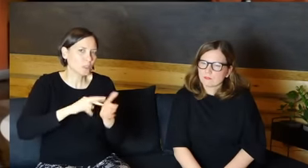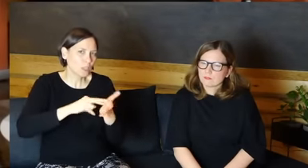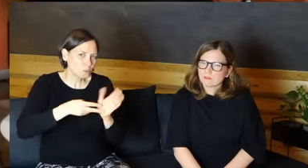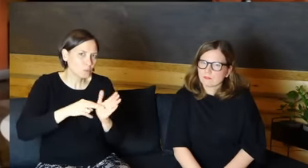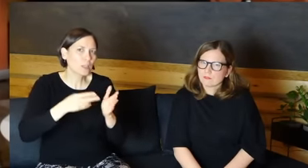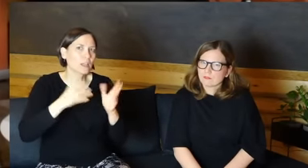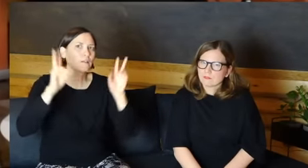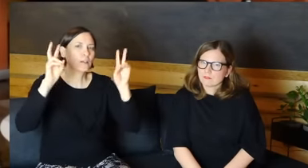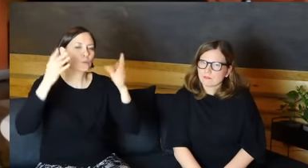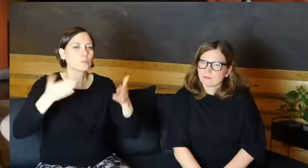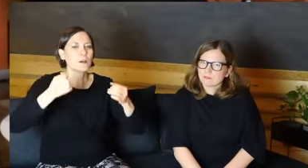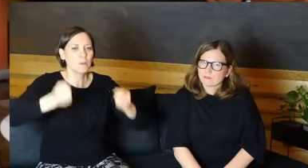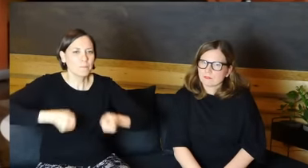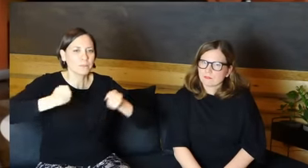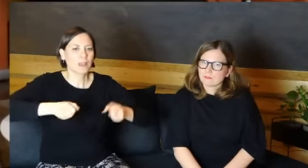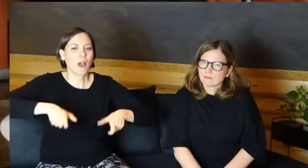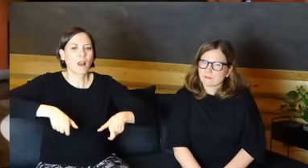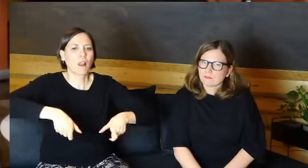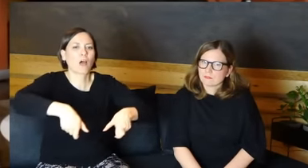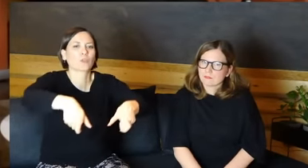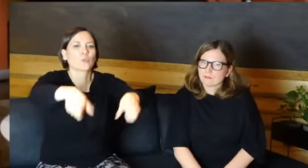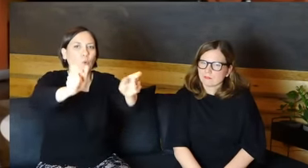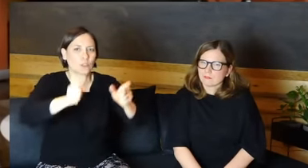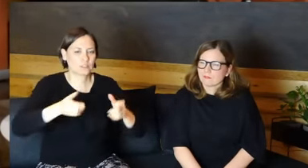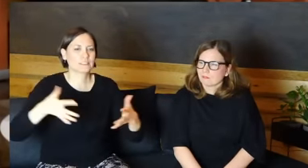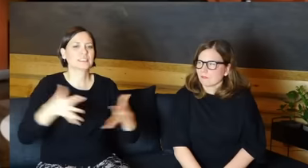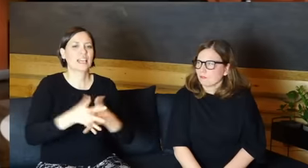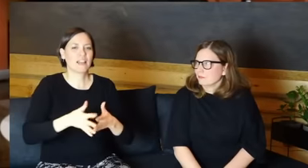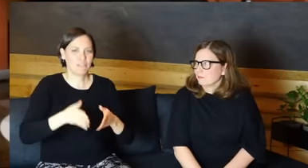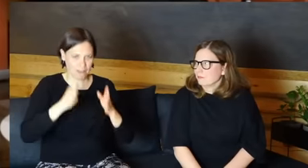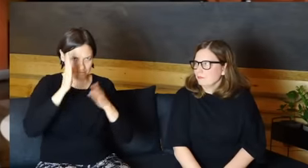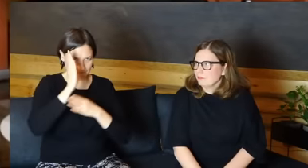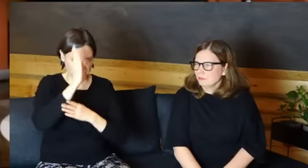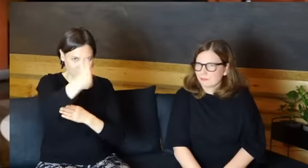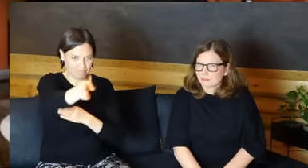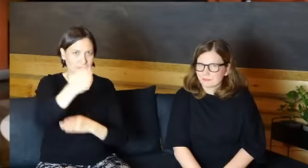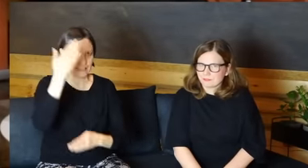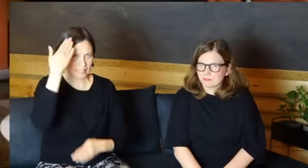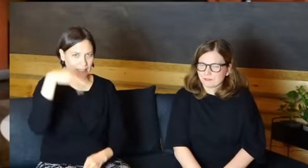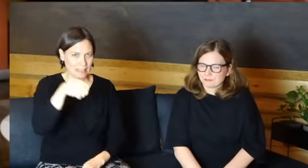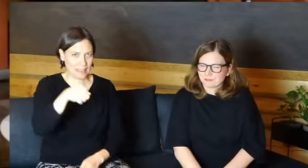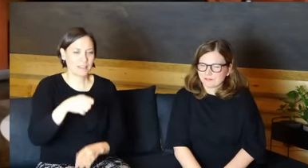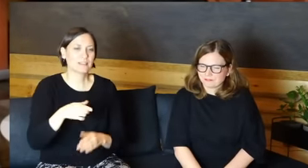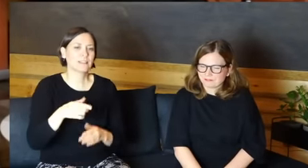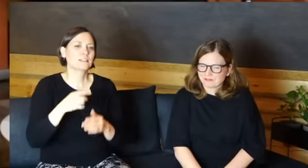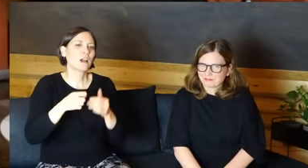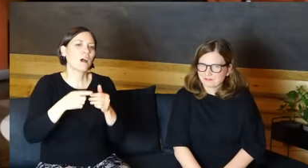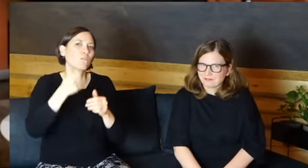lailla selvä ja varmaan kuullaan sitten alkuvuodesta lisää vielä, että